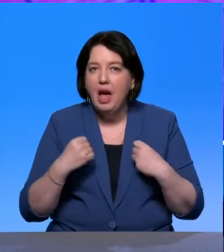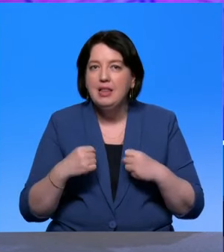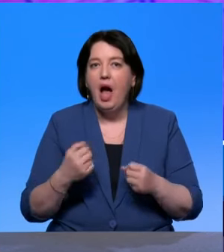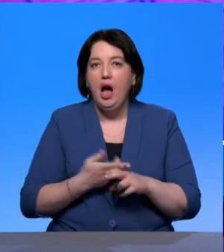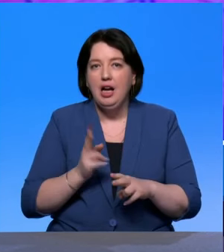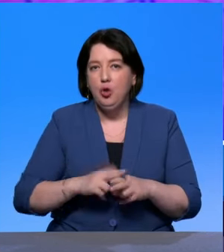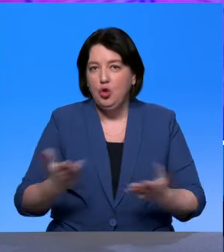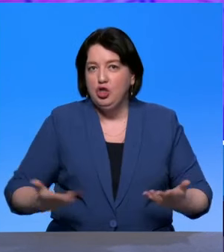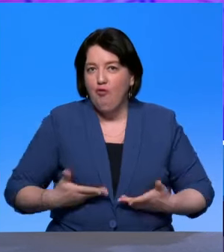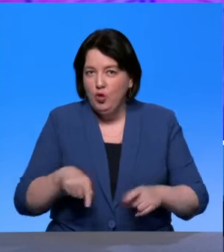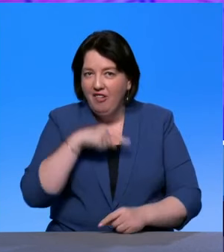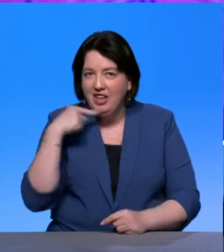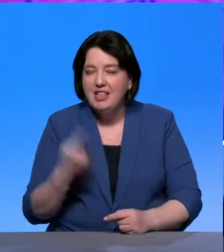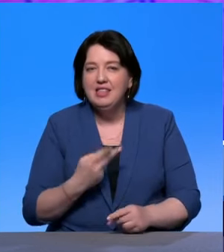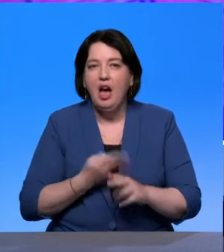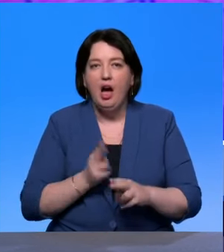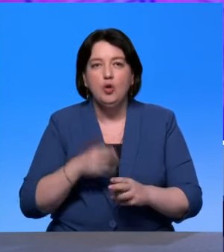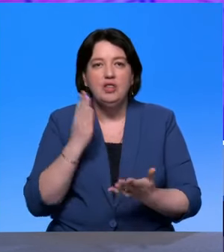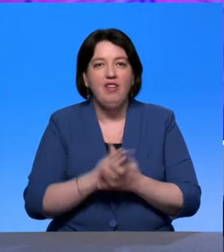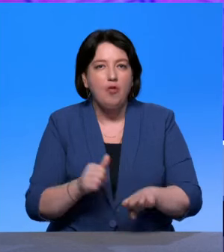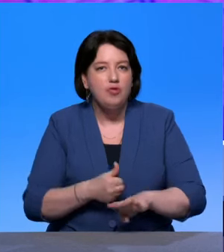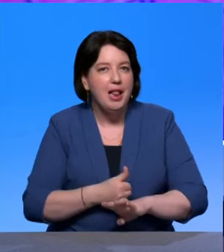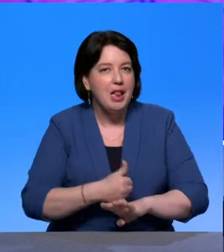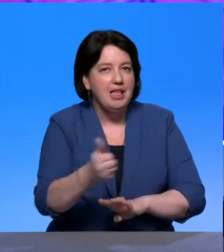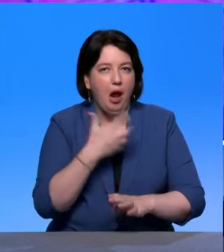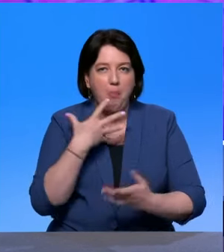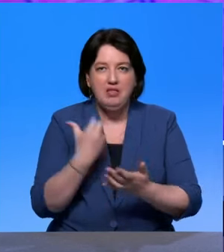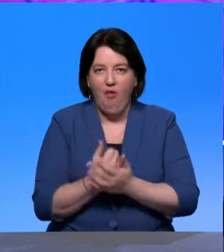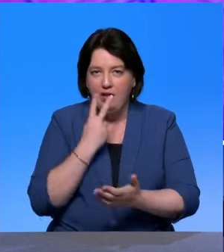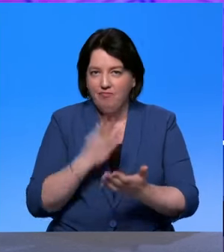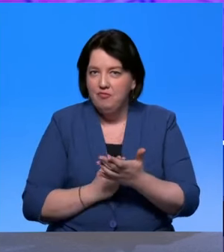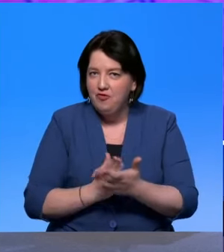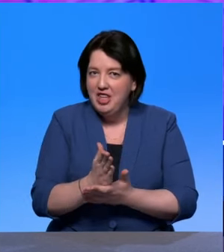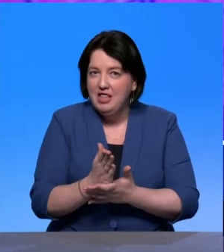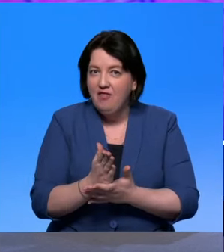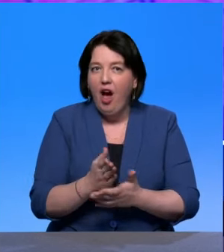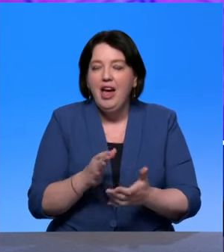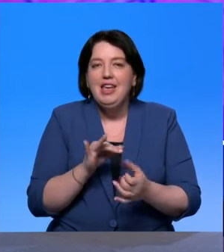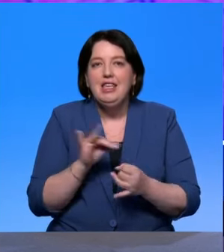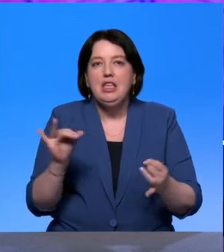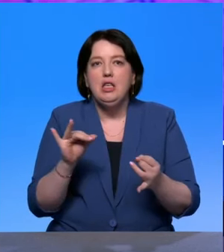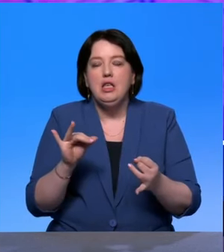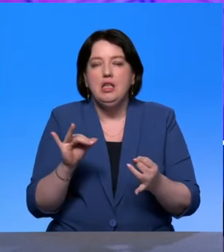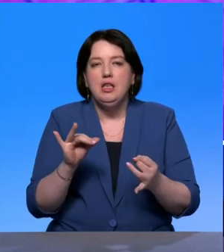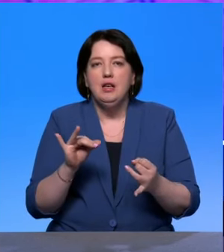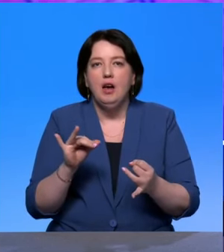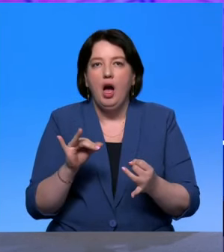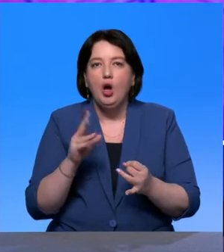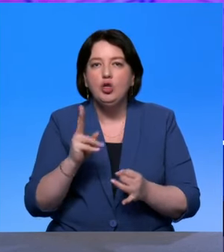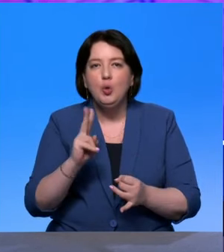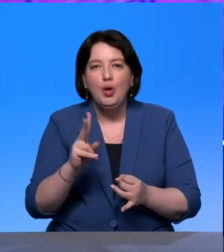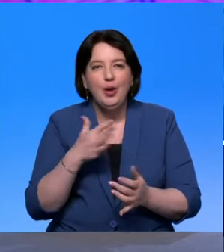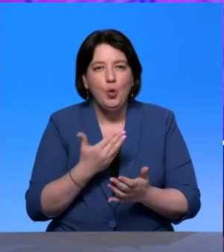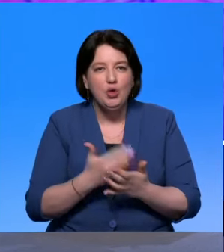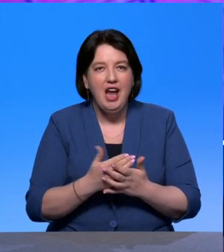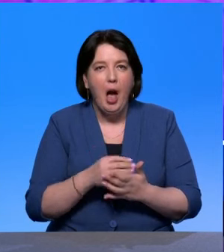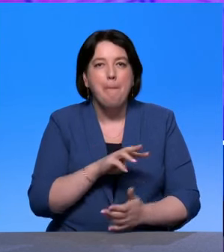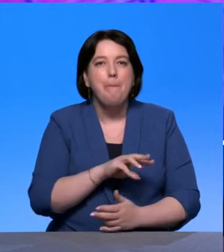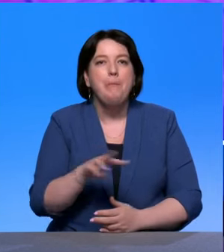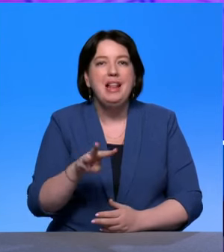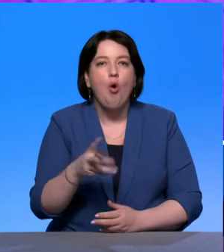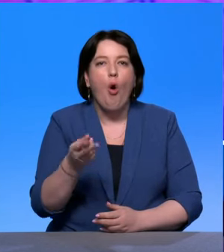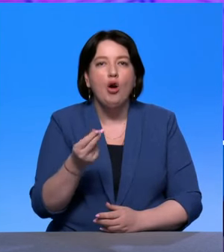лидерами являются в своих видах, да, то есть они уже так, кто-то даже и миллион уже долларов выиграл. То есть вот